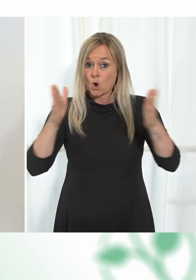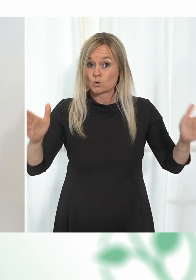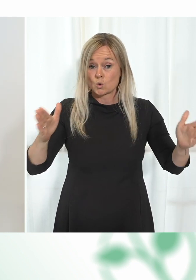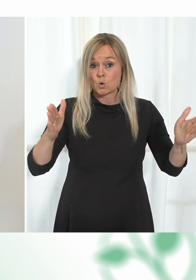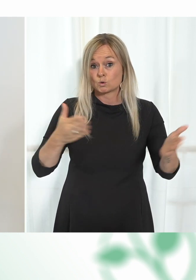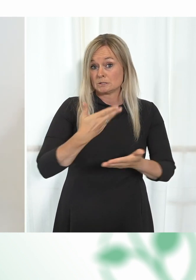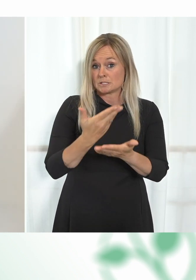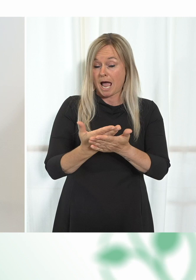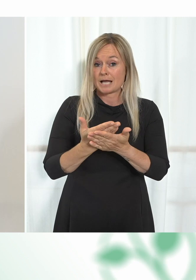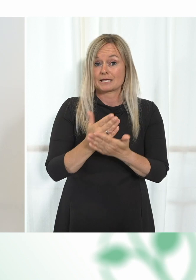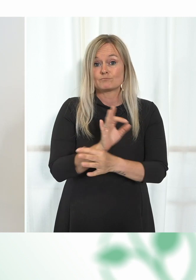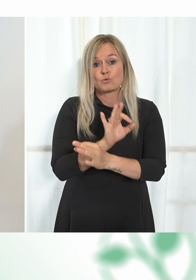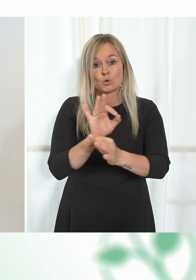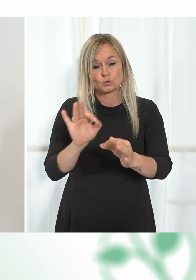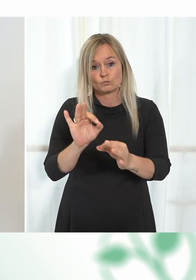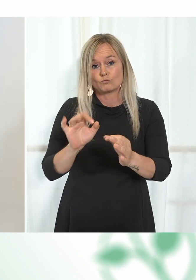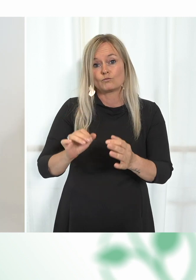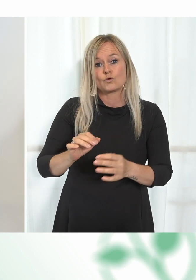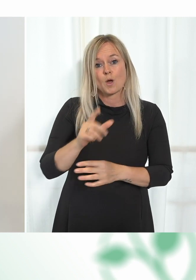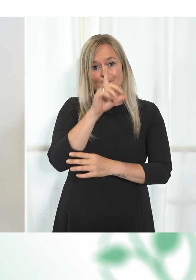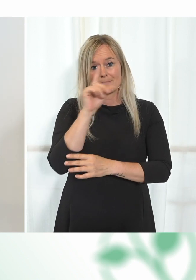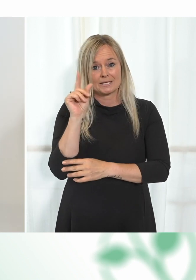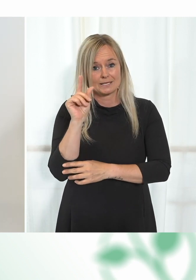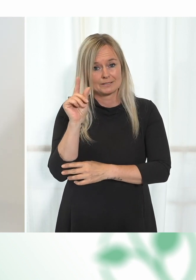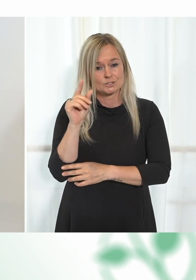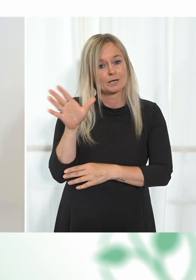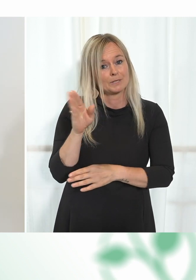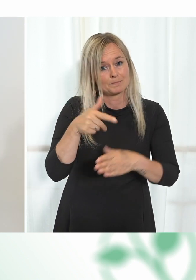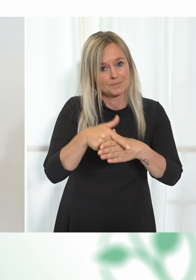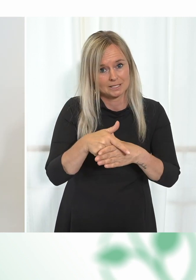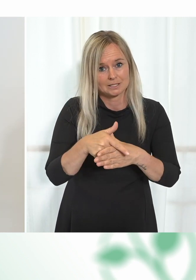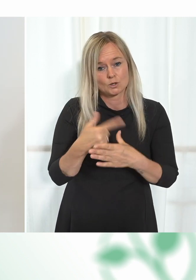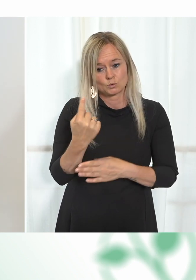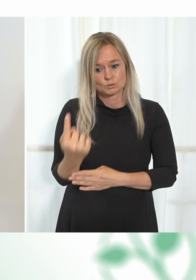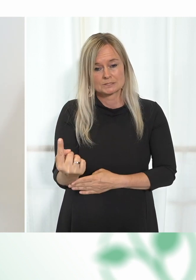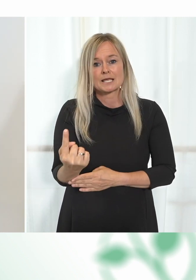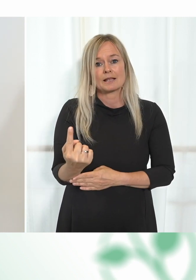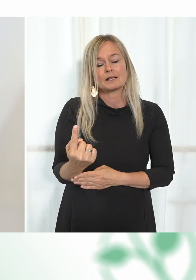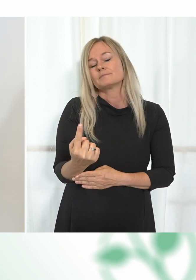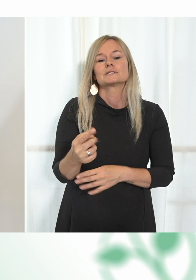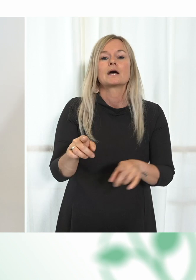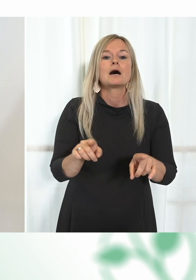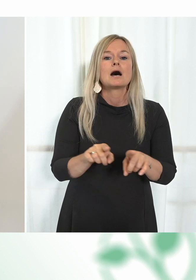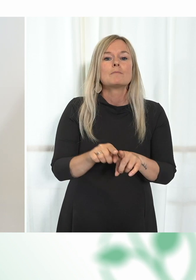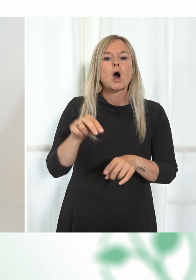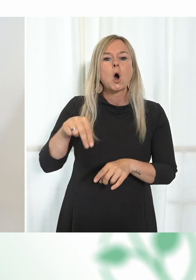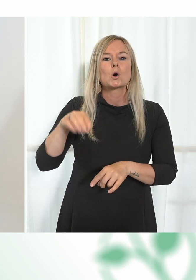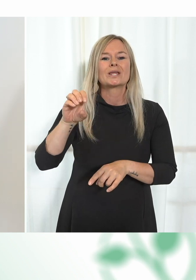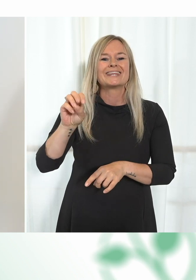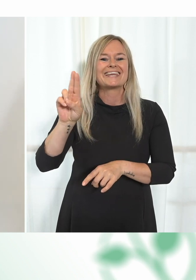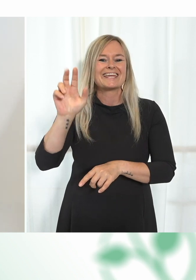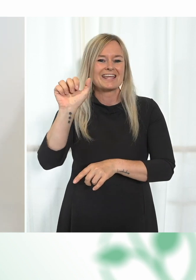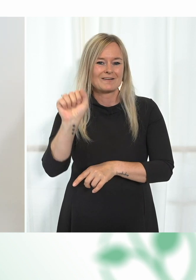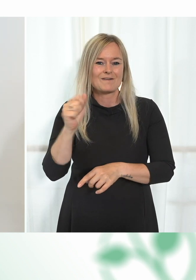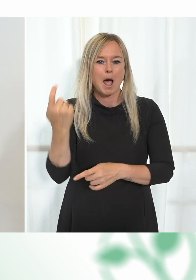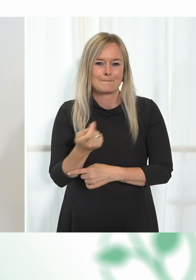selber, aber ganz neu, und da mit diesem Projekt hatten Sie Kontakt, das Neberbetriebsservice, dass